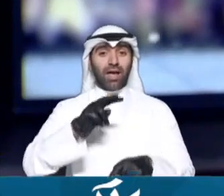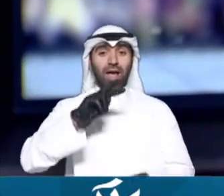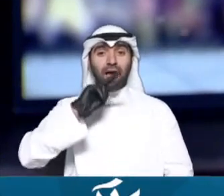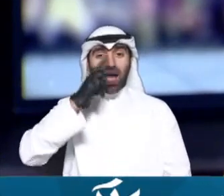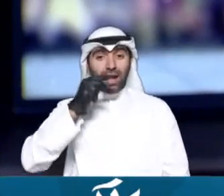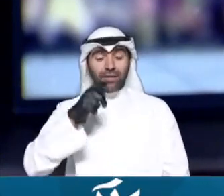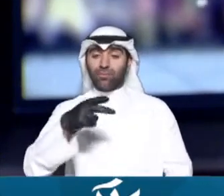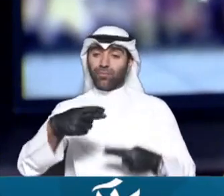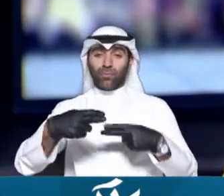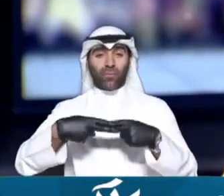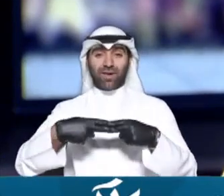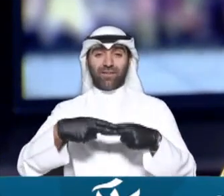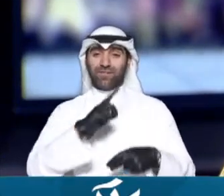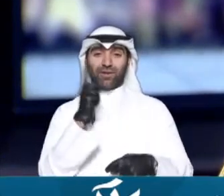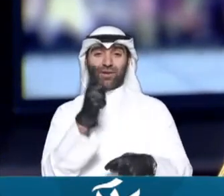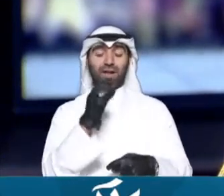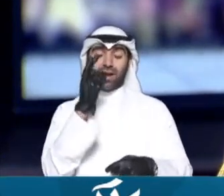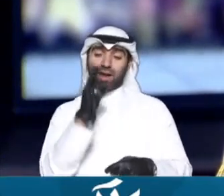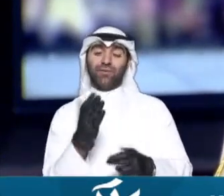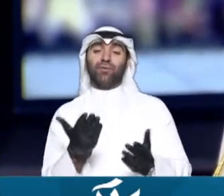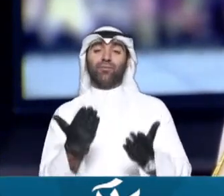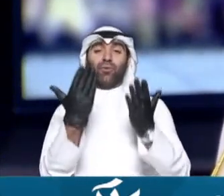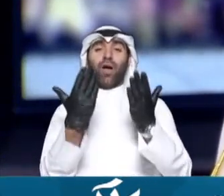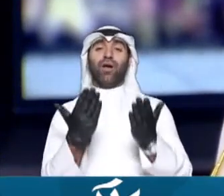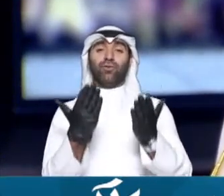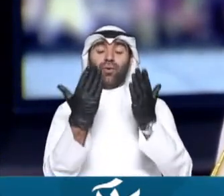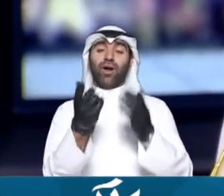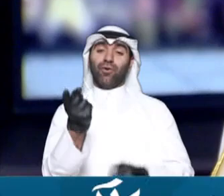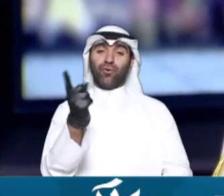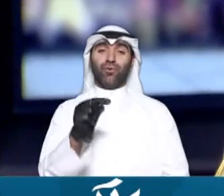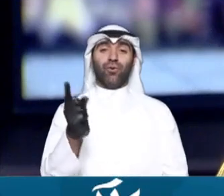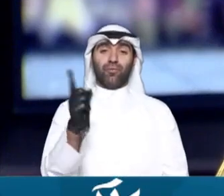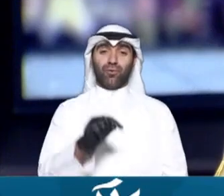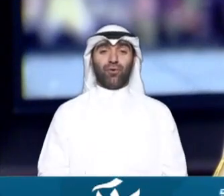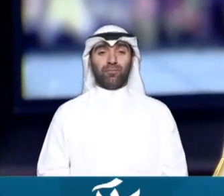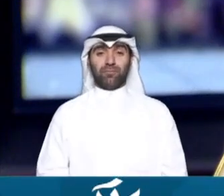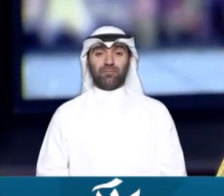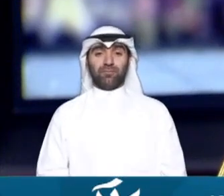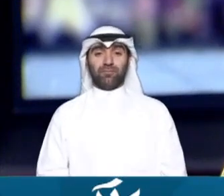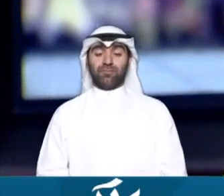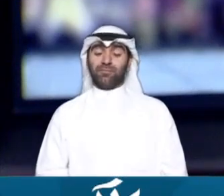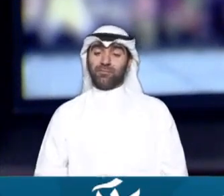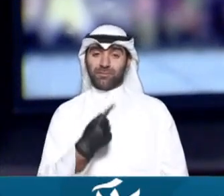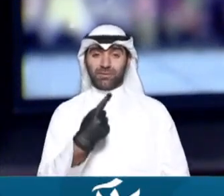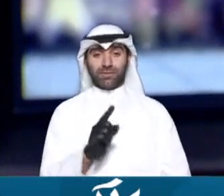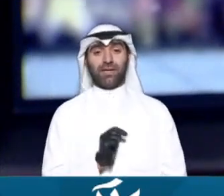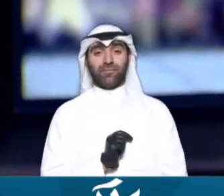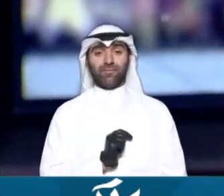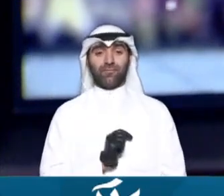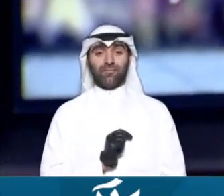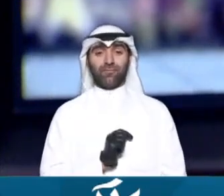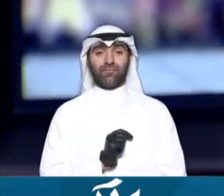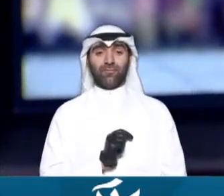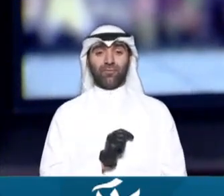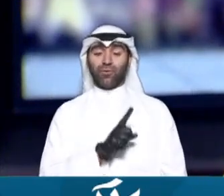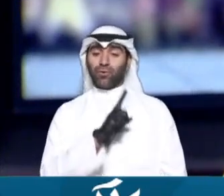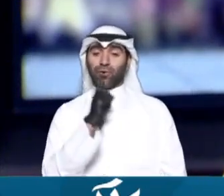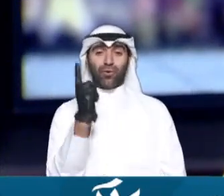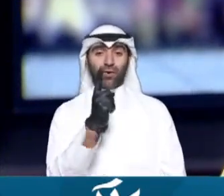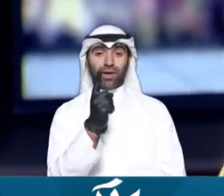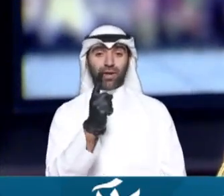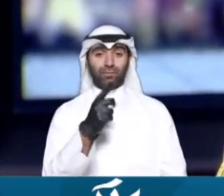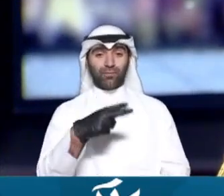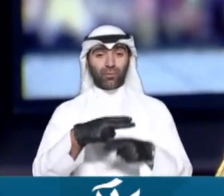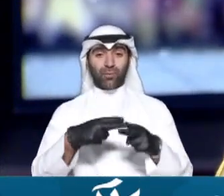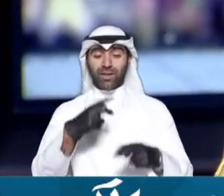رحمن. نعم. تعرف. نعم. المعوذتين. الله. قل أعوذ برب الفلق، قل أعوذ برب الناس، قال ما تعوذ بمثلهما. يا